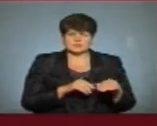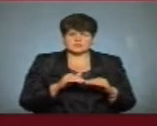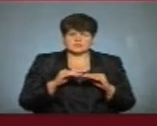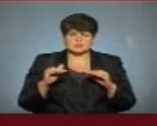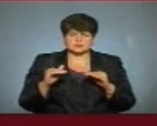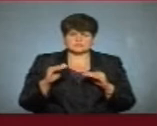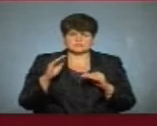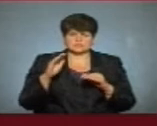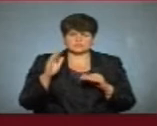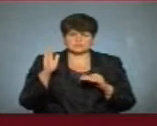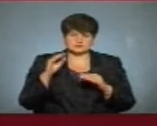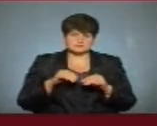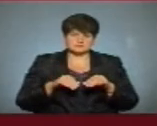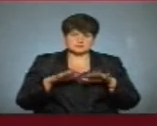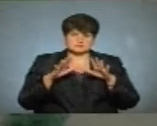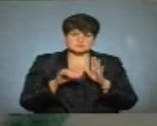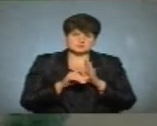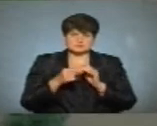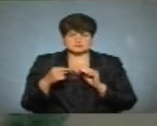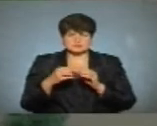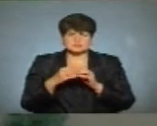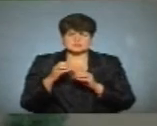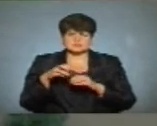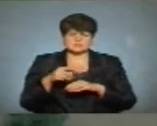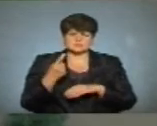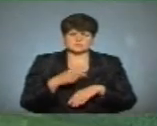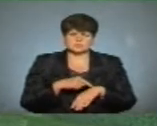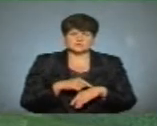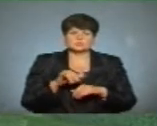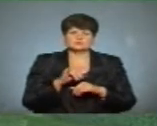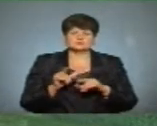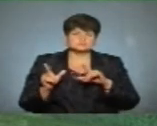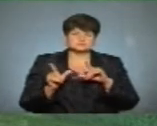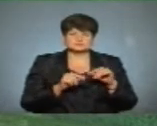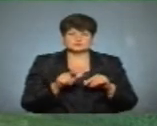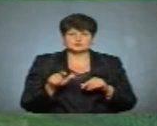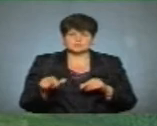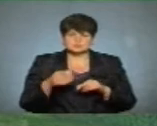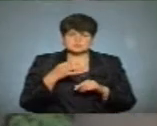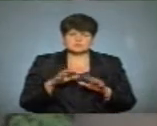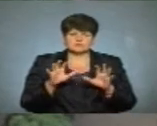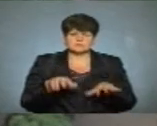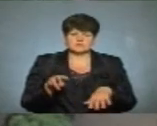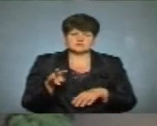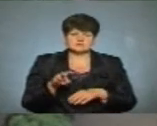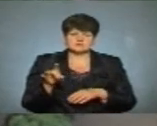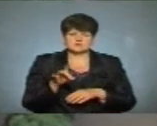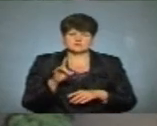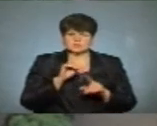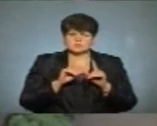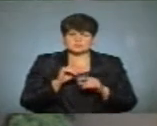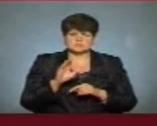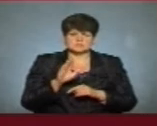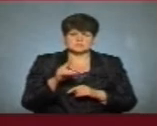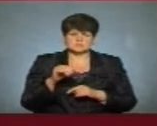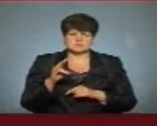до 10 сантиметрів в годину. Куди евакуйовують жителів цих сіл, телефоном розповів голова Монастирської районної ради Володимир